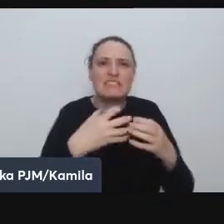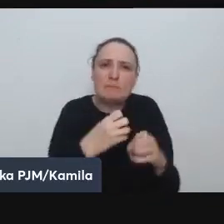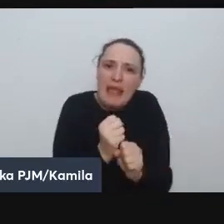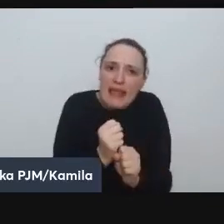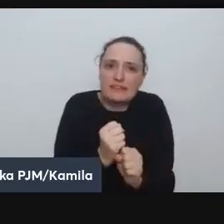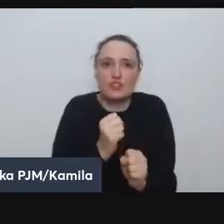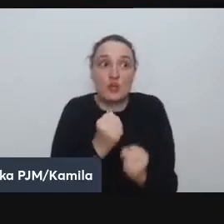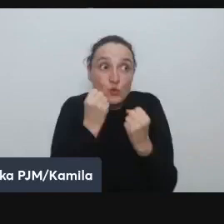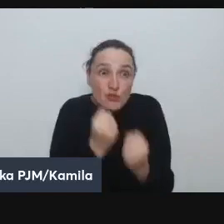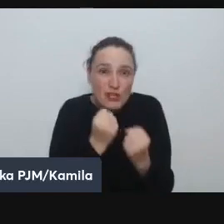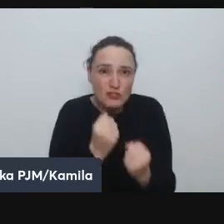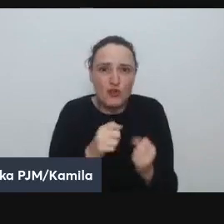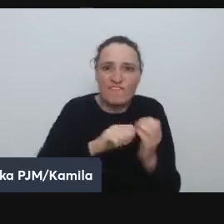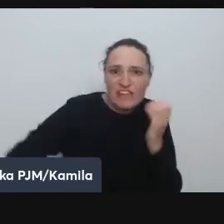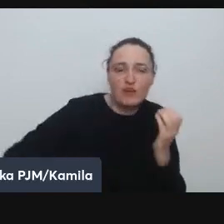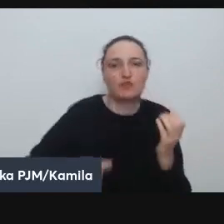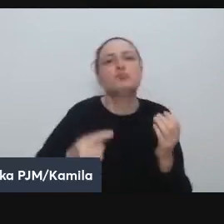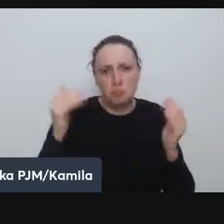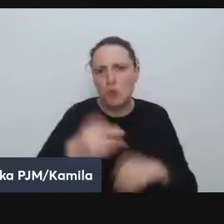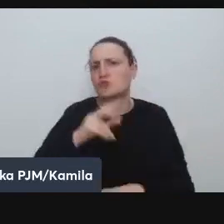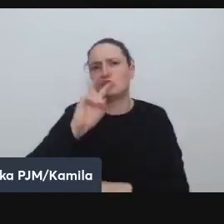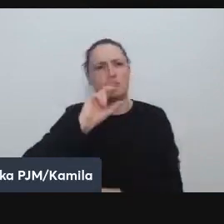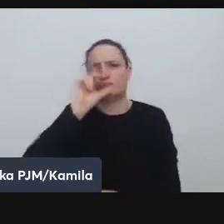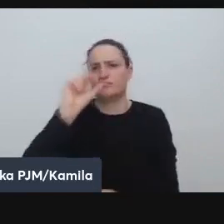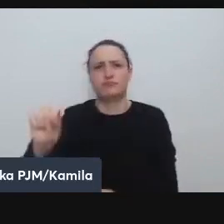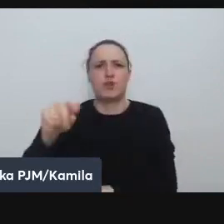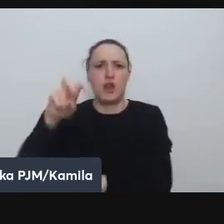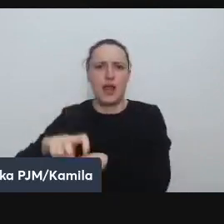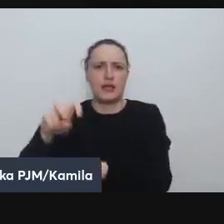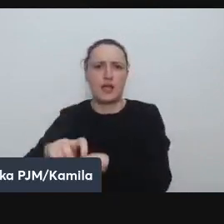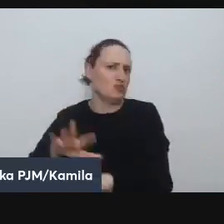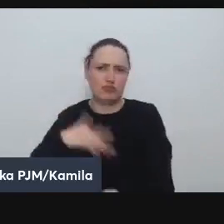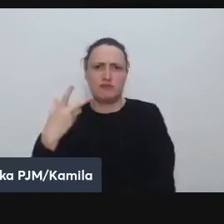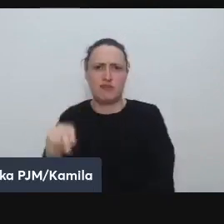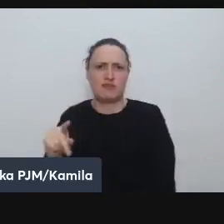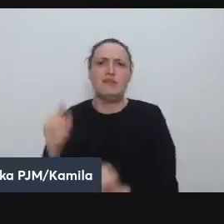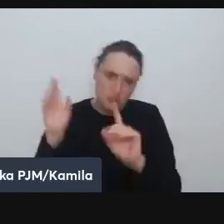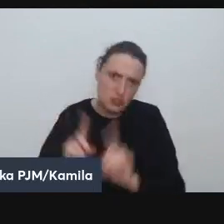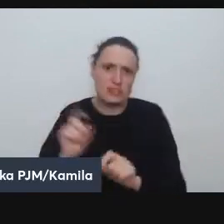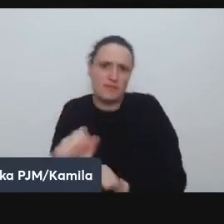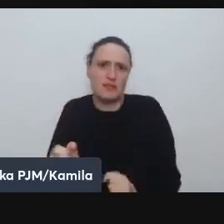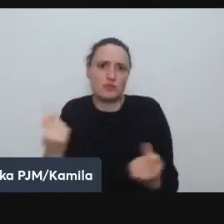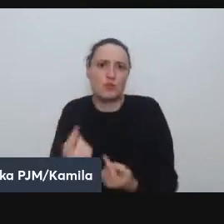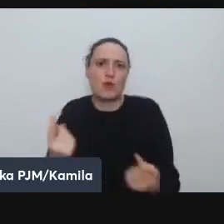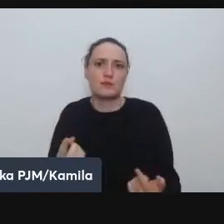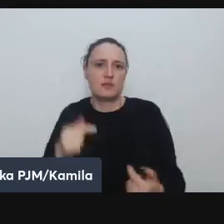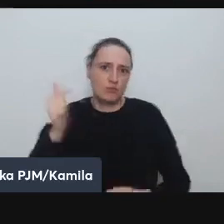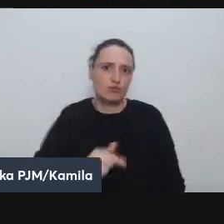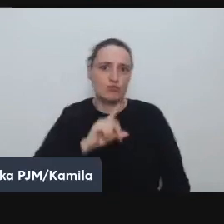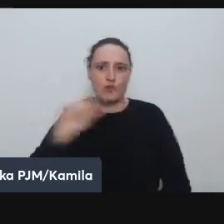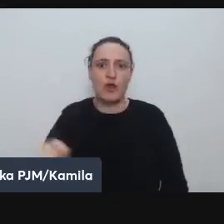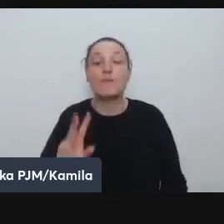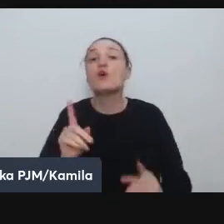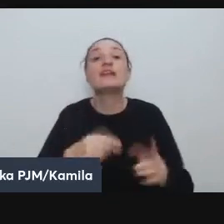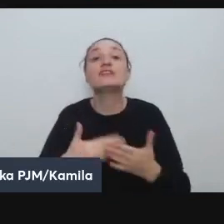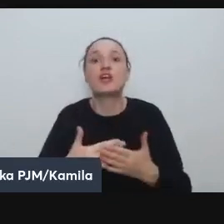pojechać spokojnie do lekarza, lekarki i naprawdę to nie jest nic dziwnego i to się zdarza, że ktoś jedzie i tutaj ze stresu po prostu się tak